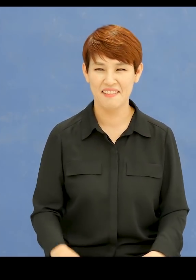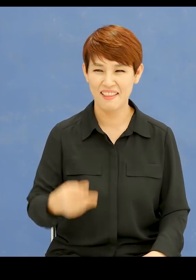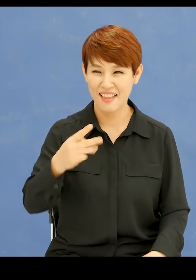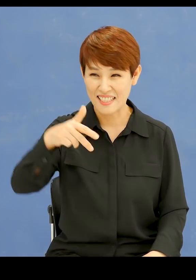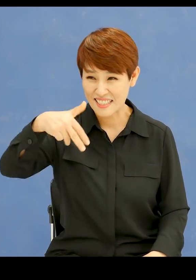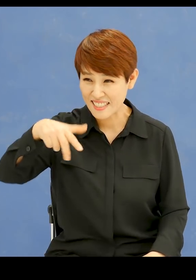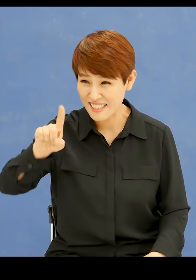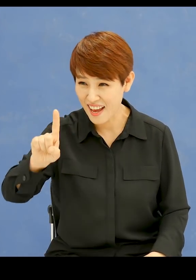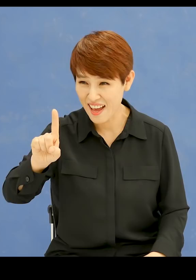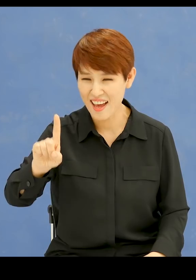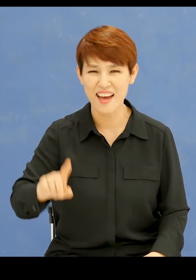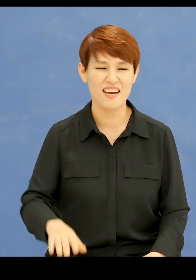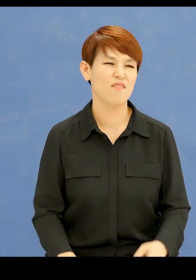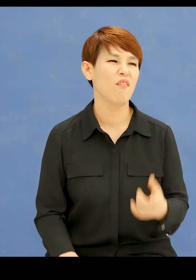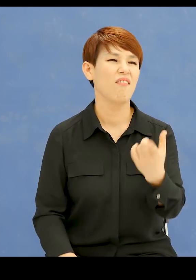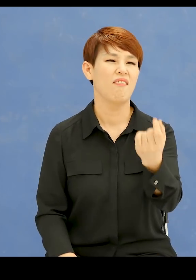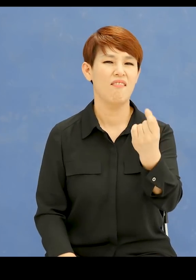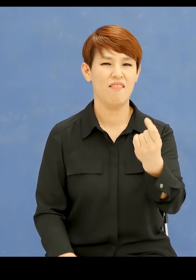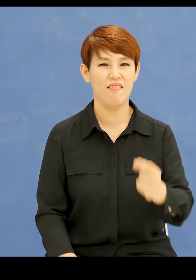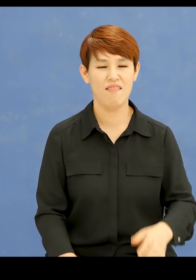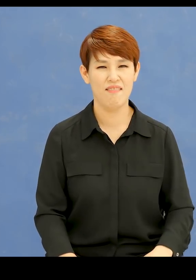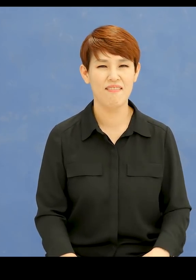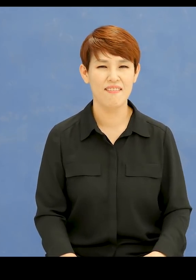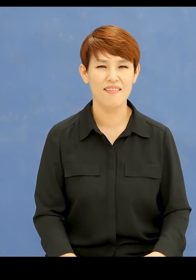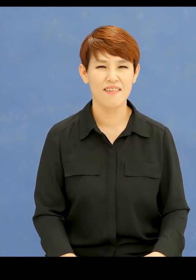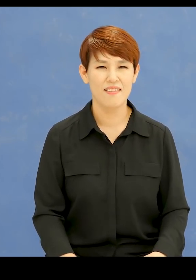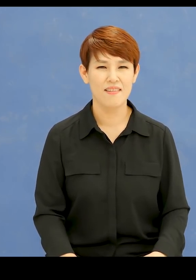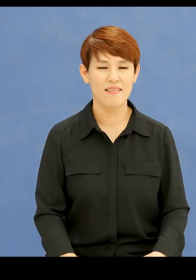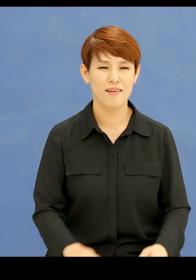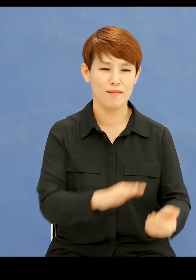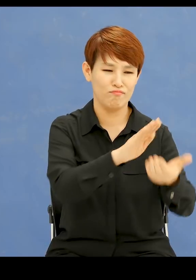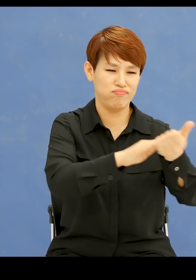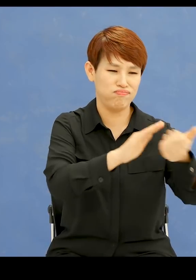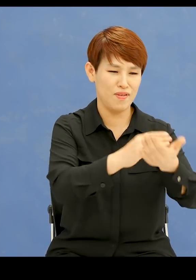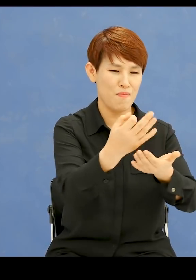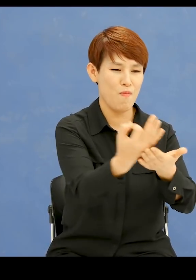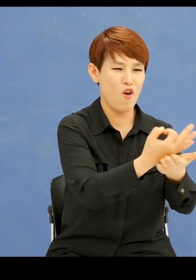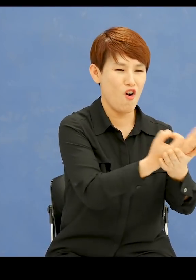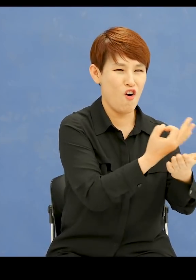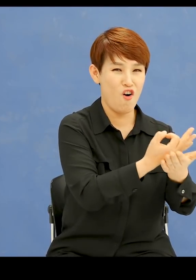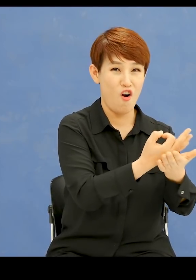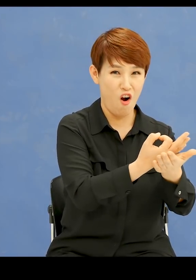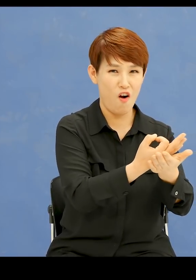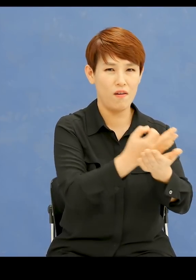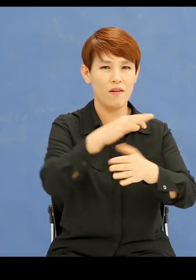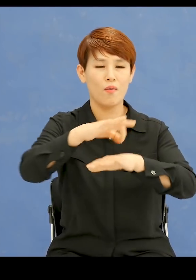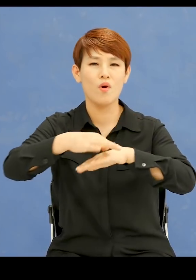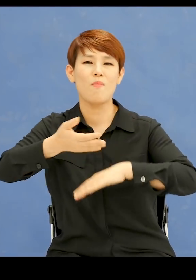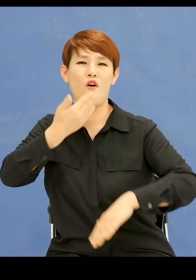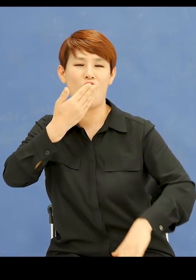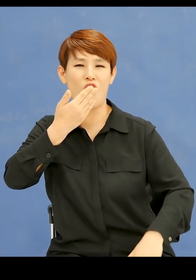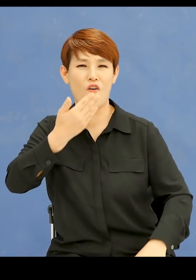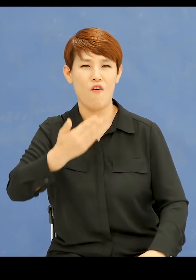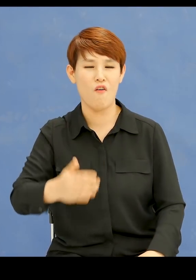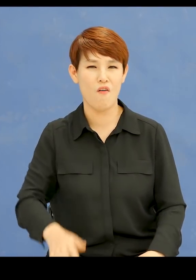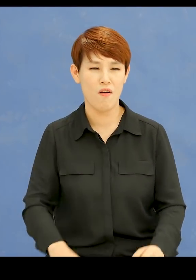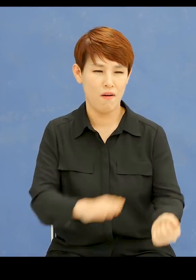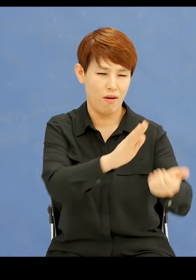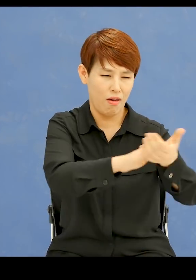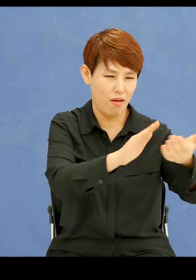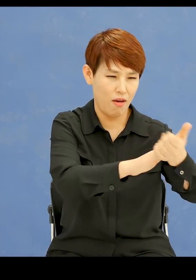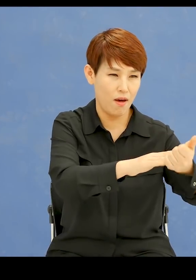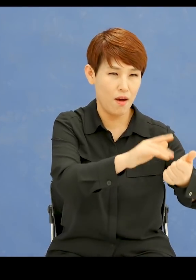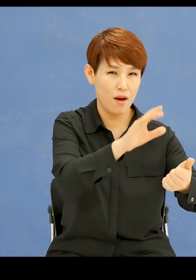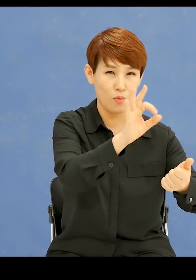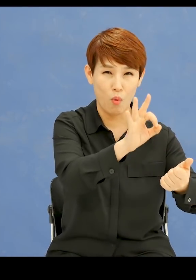많이 따오셨나 봐요. 거의 그 수준이라고 그 집도 그렇게 유지하신 거 아니에요? 이제 따오시면은 고기 먹는 날이고. 그래요? 네네. 잃고 오시면은 저희는